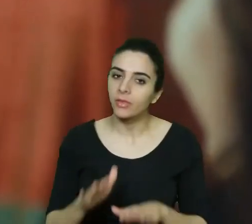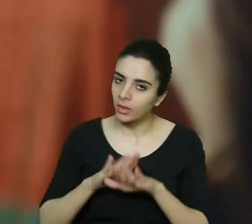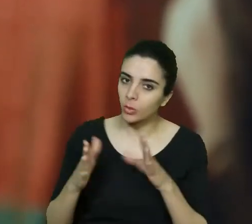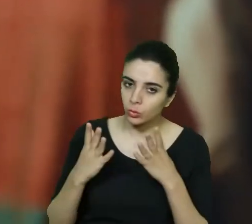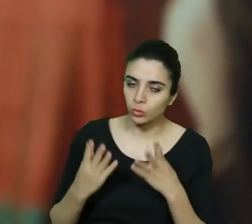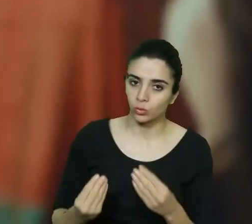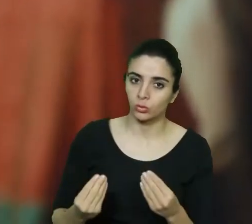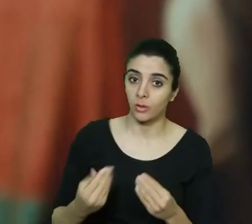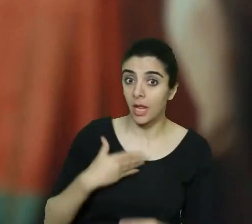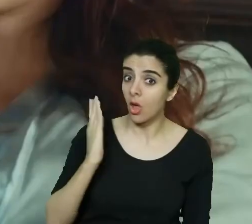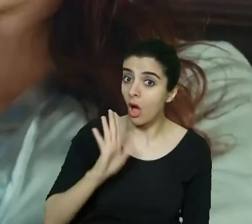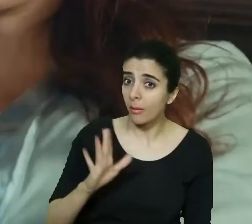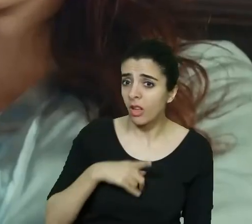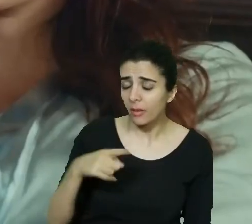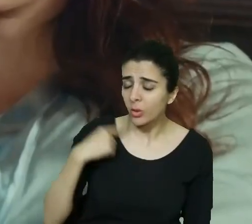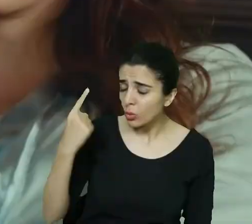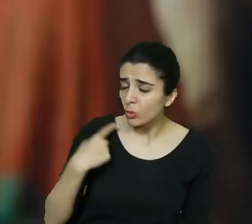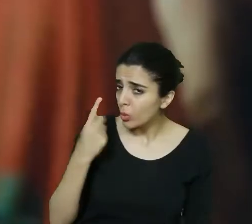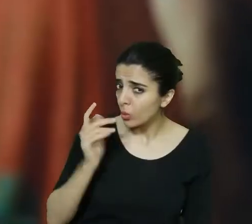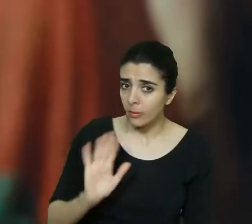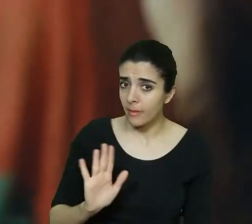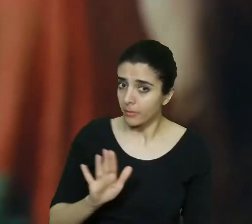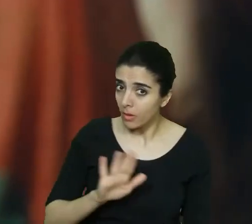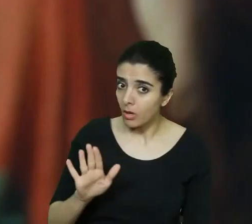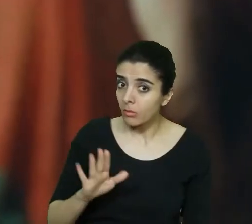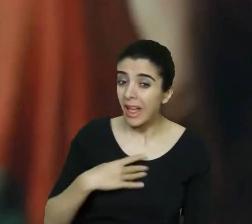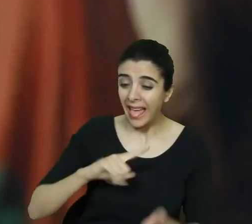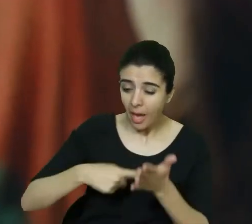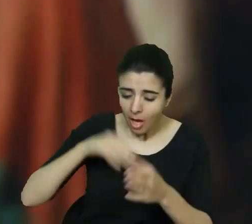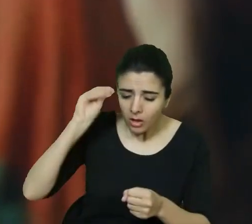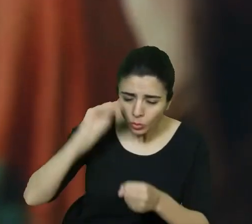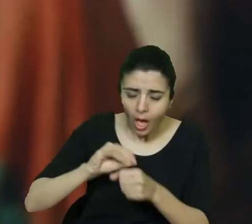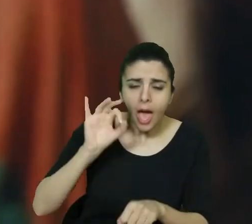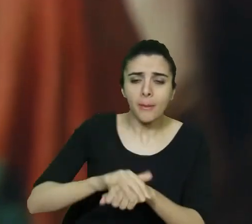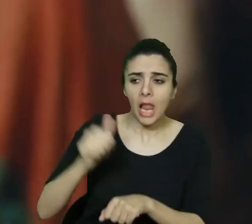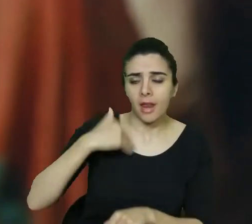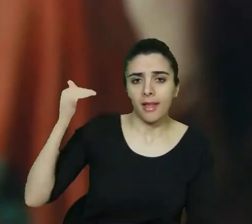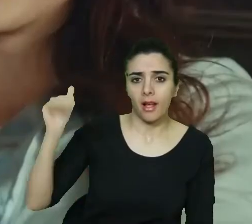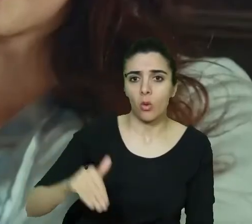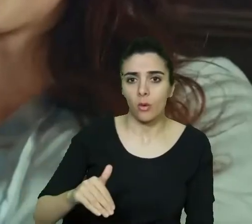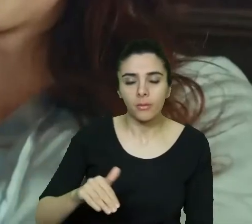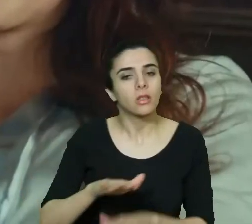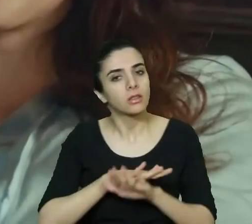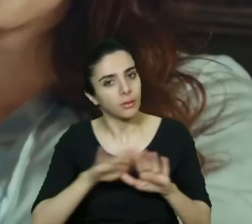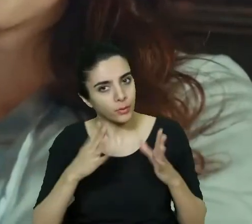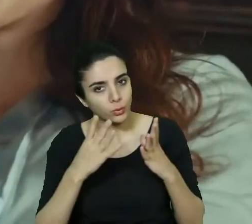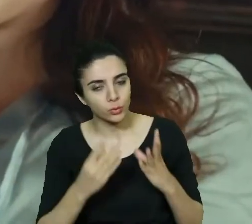Tamam. Gidiyorum ama aklım sende bak ha. İmzaları atılır atılmaz geri geleceğim.